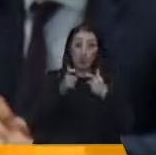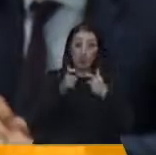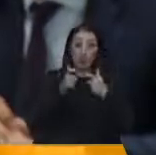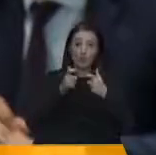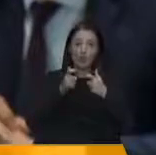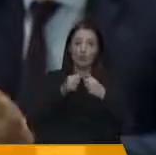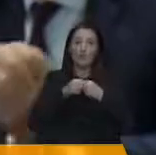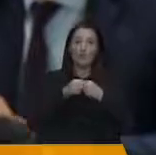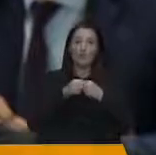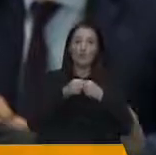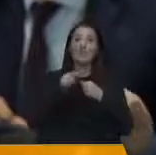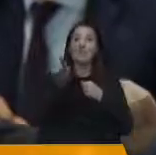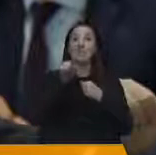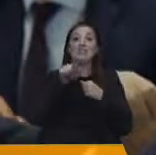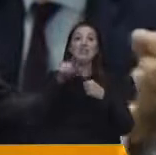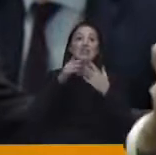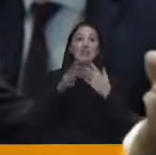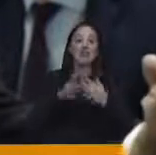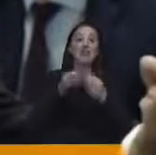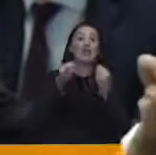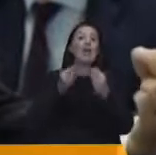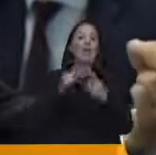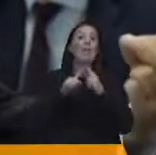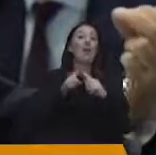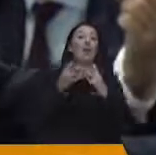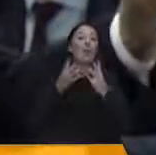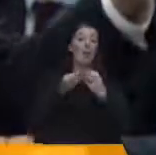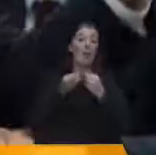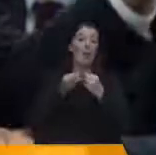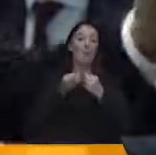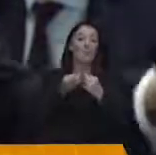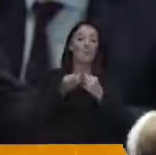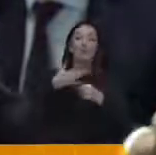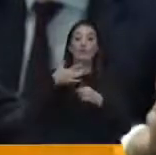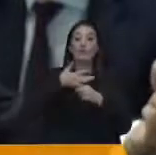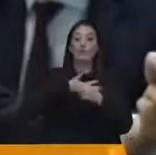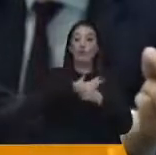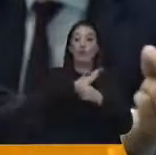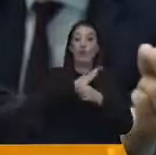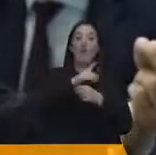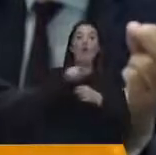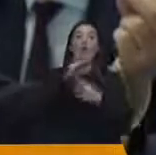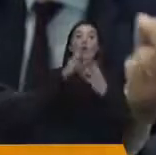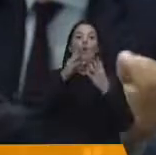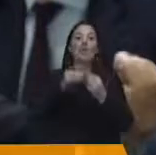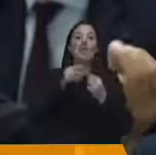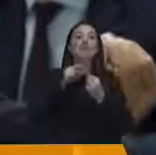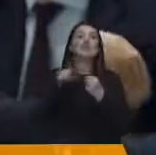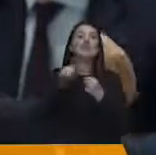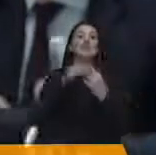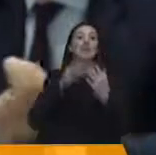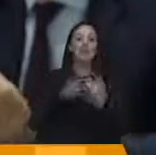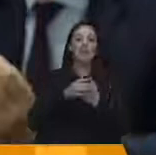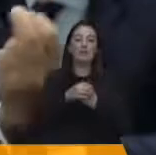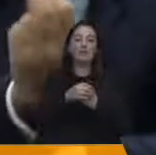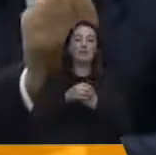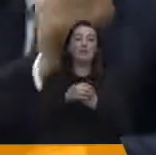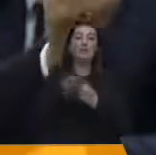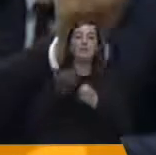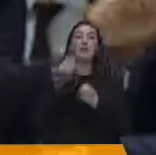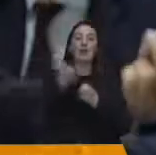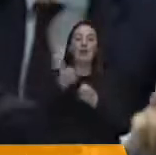sorumluluğu sizde, İYİ Parti olarak, Cumhuriyet Halk Partisi olarak sizde.